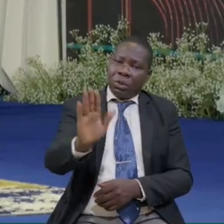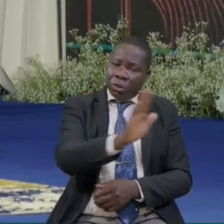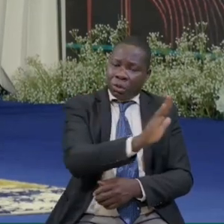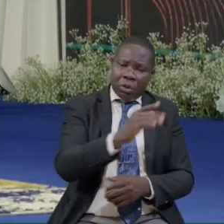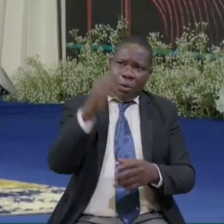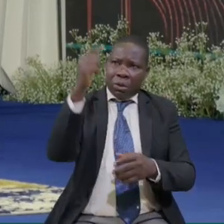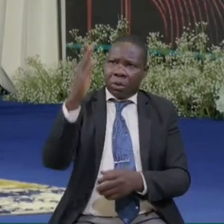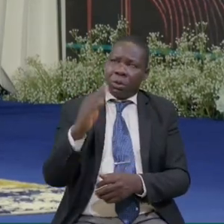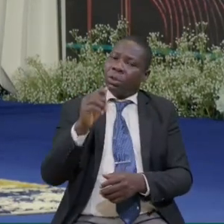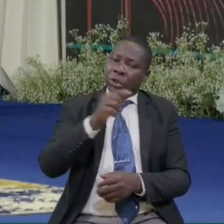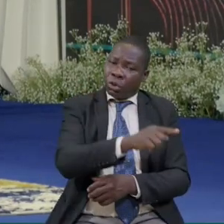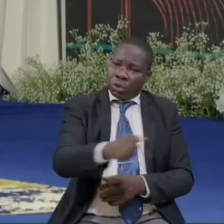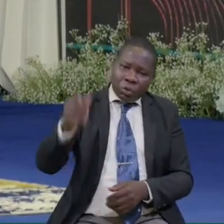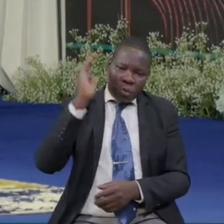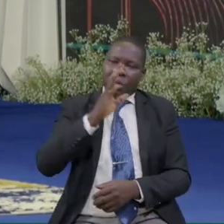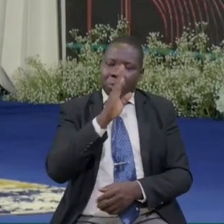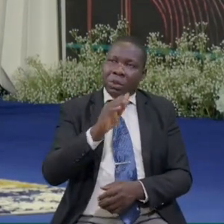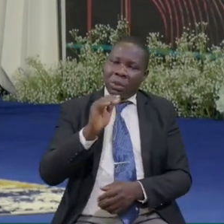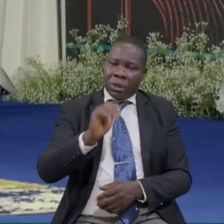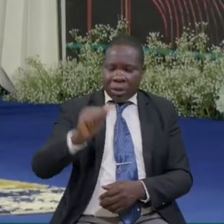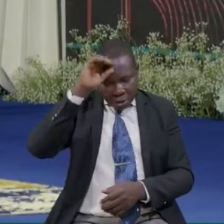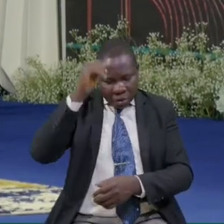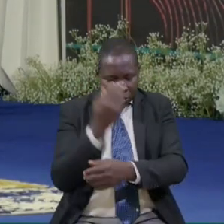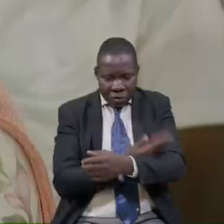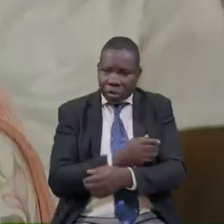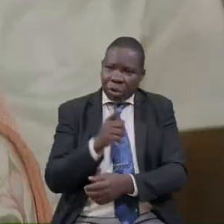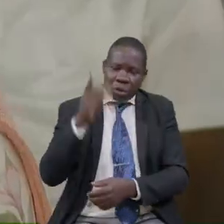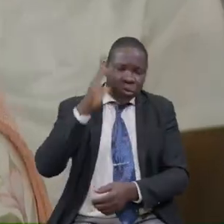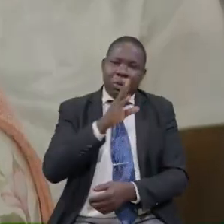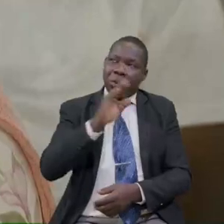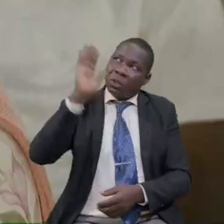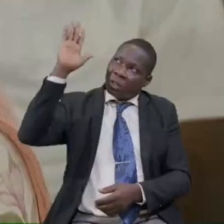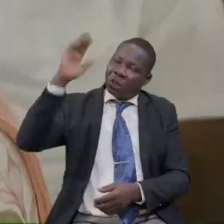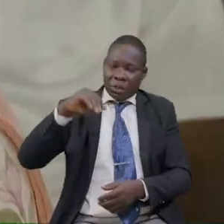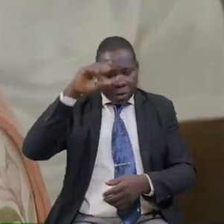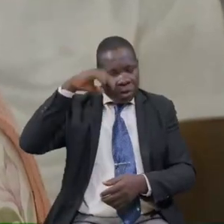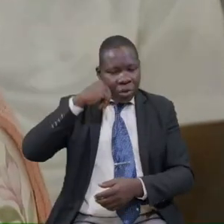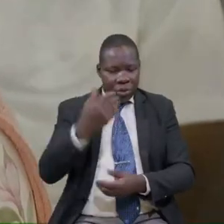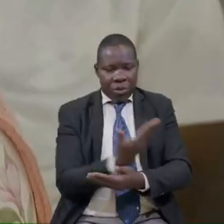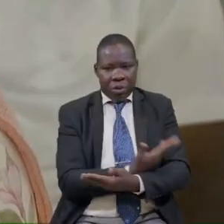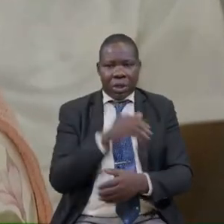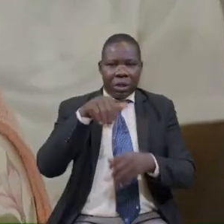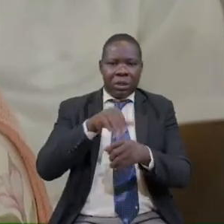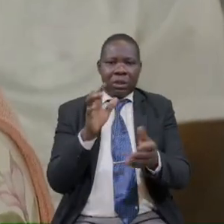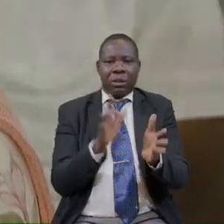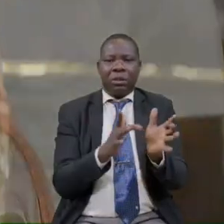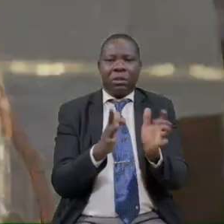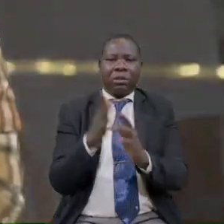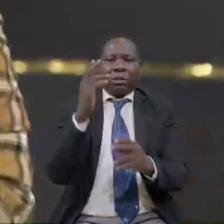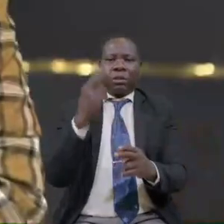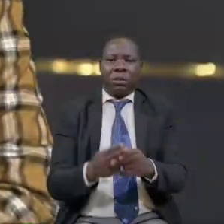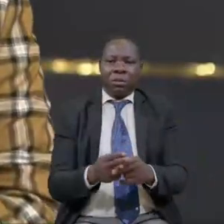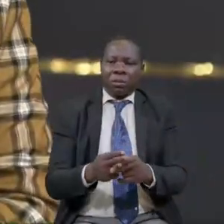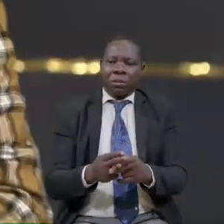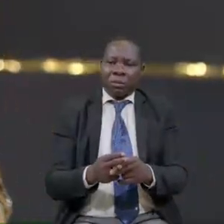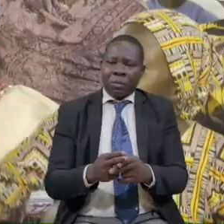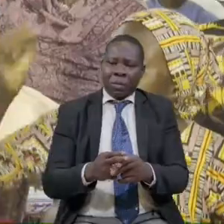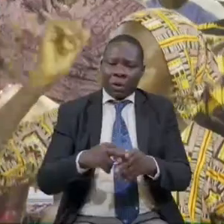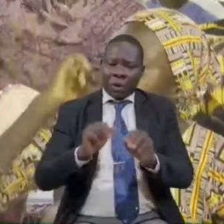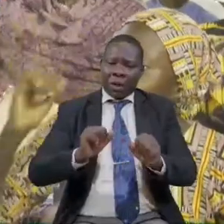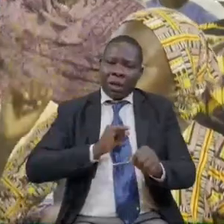vous serez son fils, sa fille, au nom de Jésus-Christ. Donnez-moi un bon